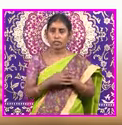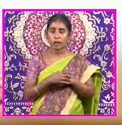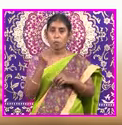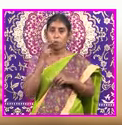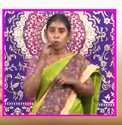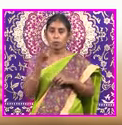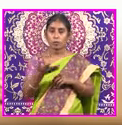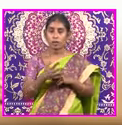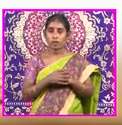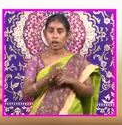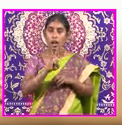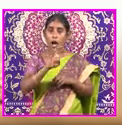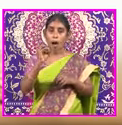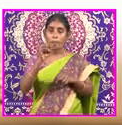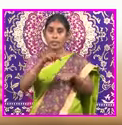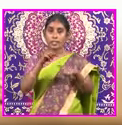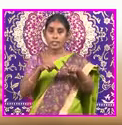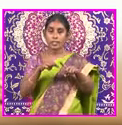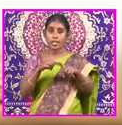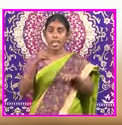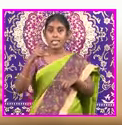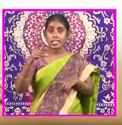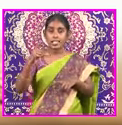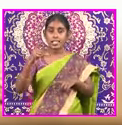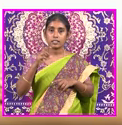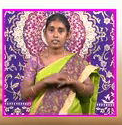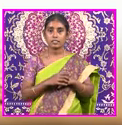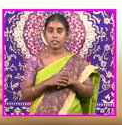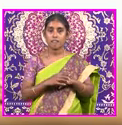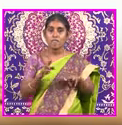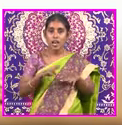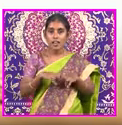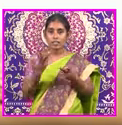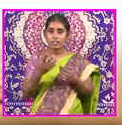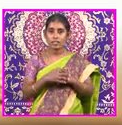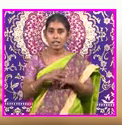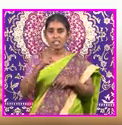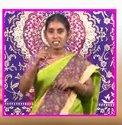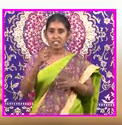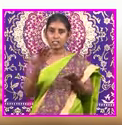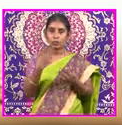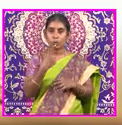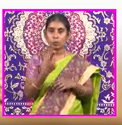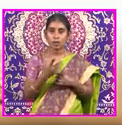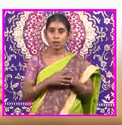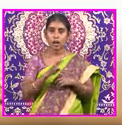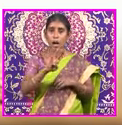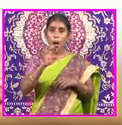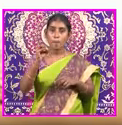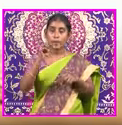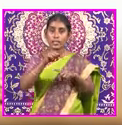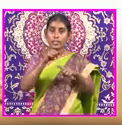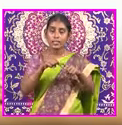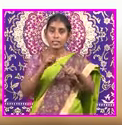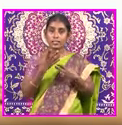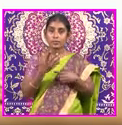வெப்பநிலை. வெப்பநிலை வந்து ஃபாரன்ஹீட்டில் சொல்லலாம், செல்சியஸ்லையும் சொல்லலாம், ஏறக்குறைய 40 டிகிரி செல்சியஸ் வந்து மதுரையில் பதிவாகுது. அதுக்கு அருகில்